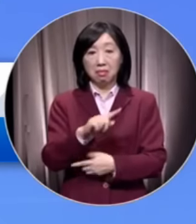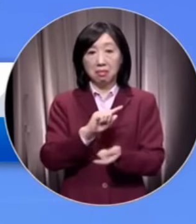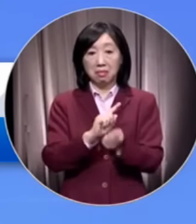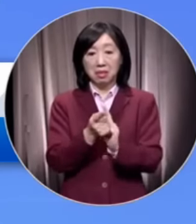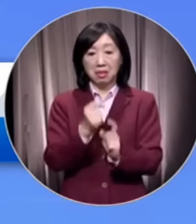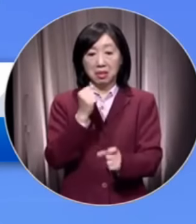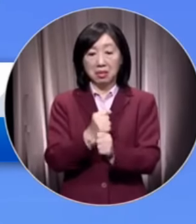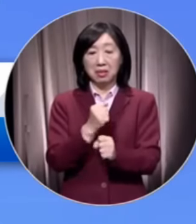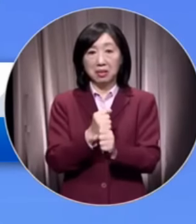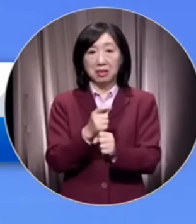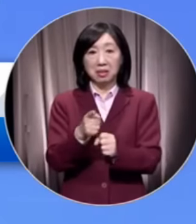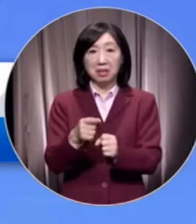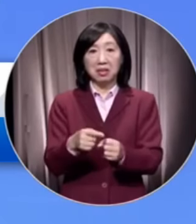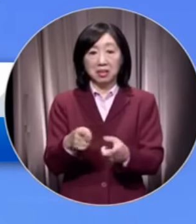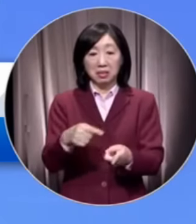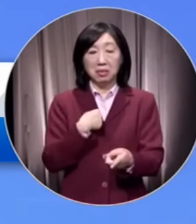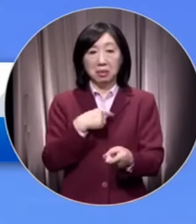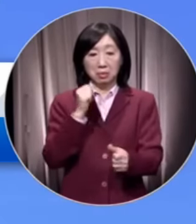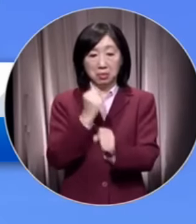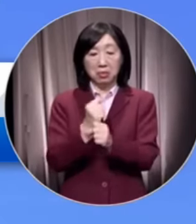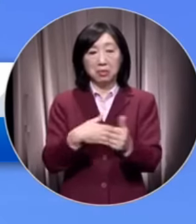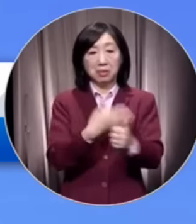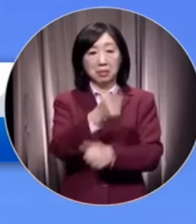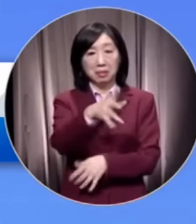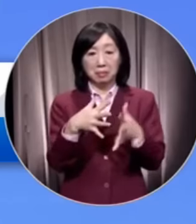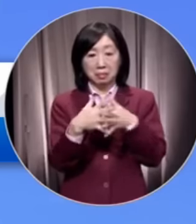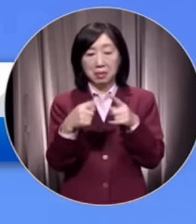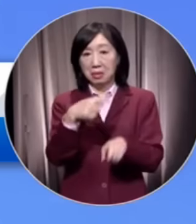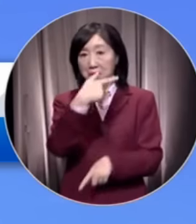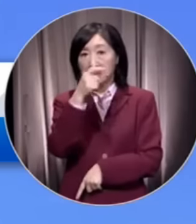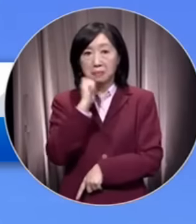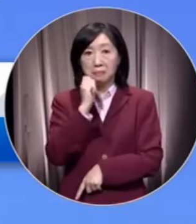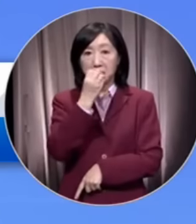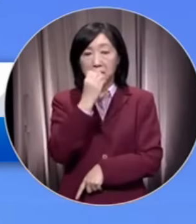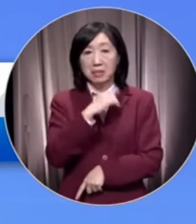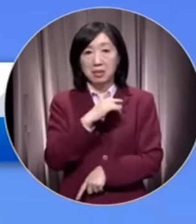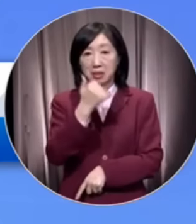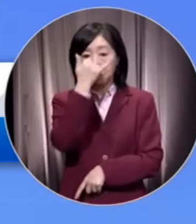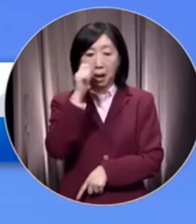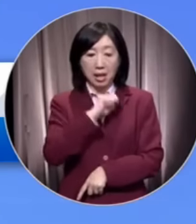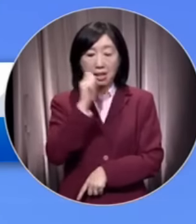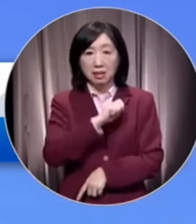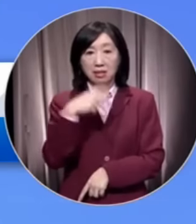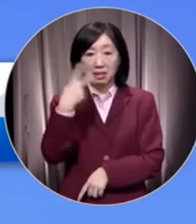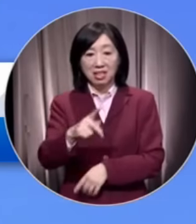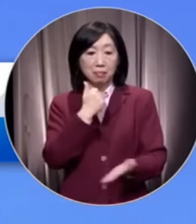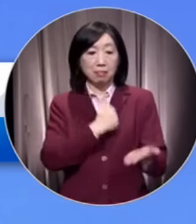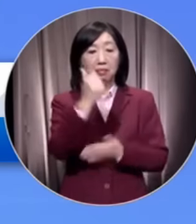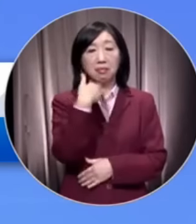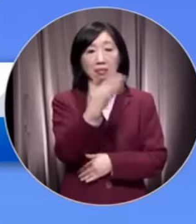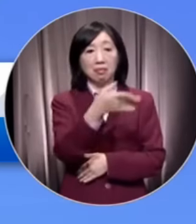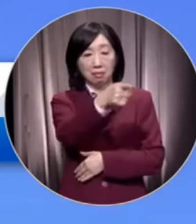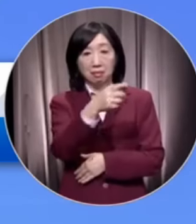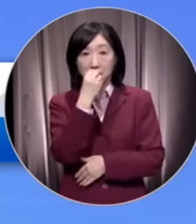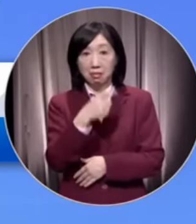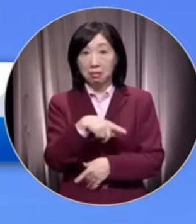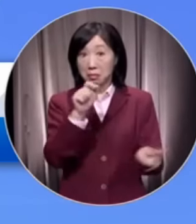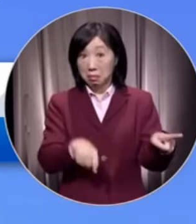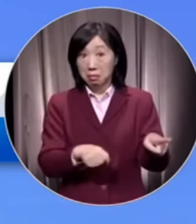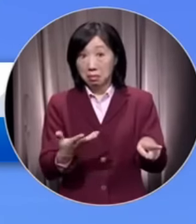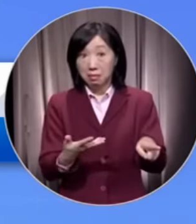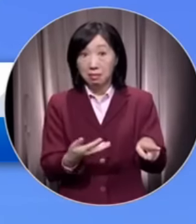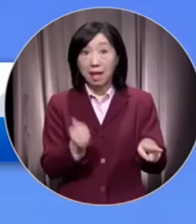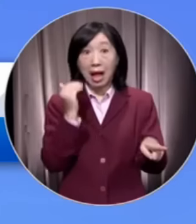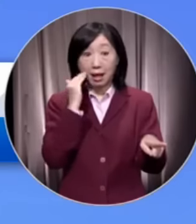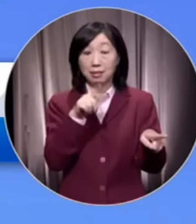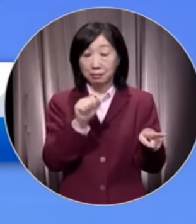人最喜欢吃的那个 jerk， 那个猪肉干，我们再回送到美国去好不好？如果他们同